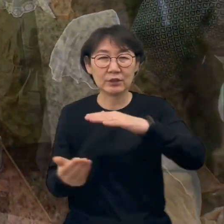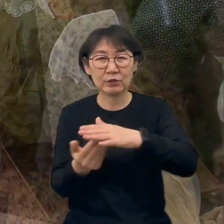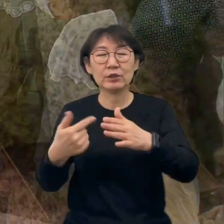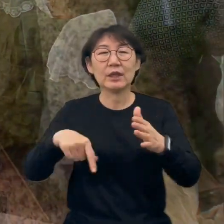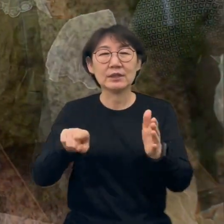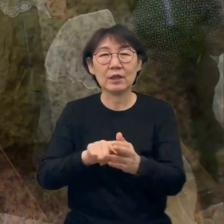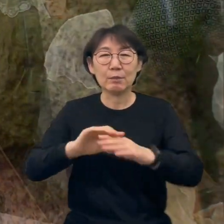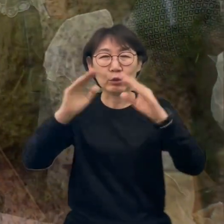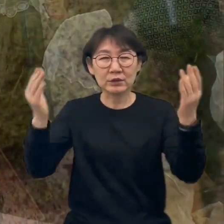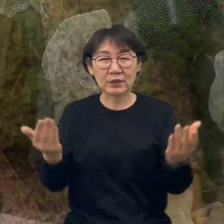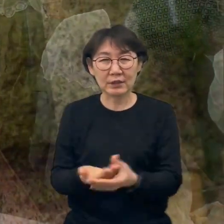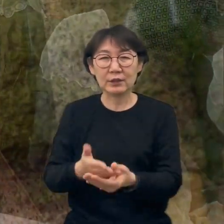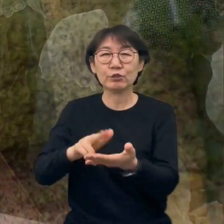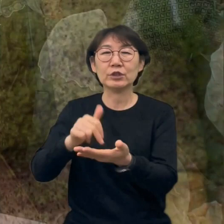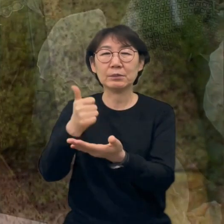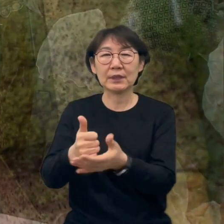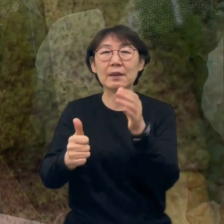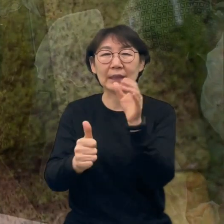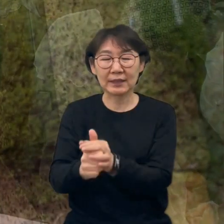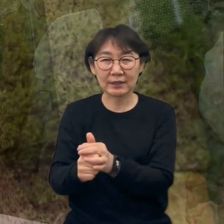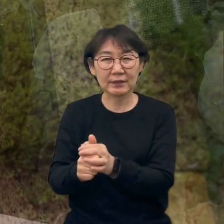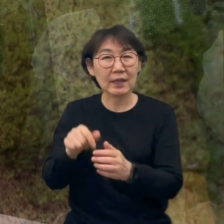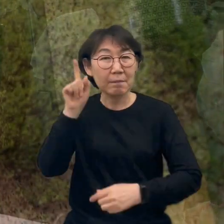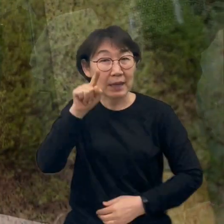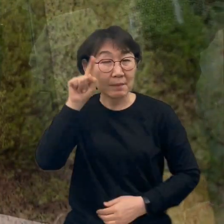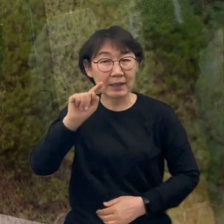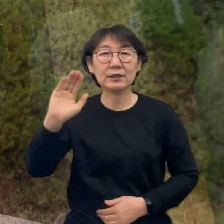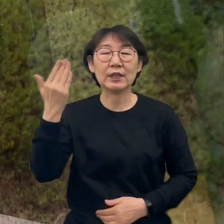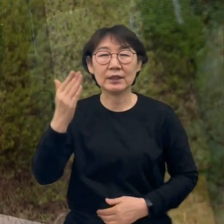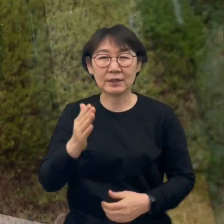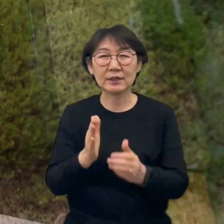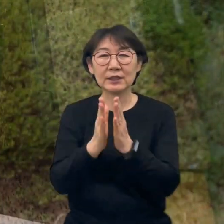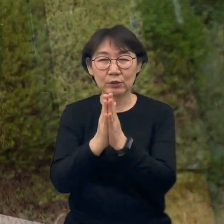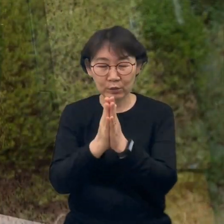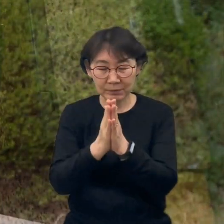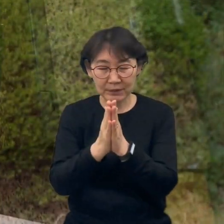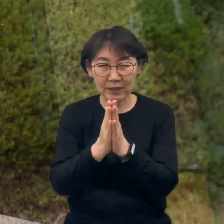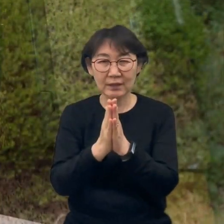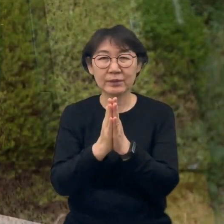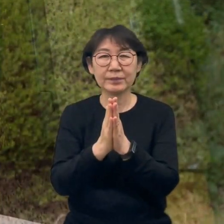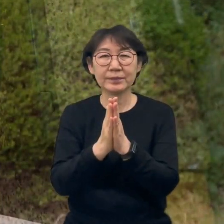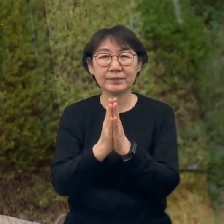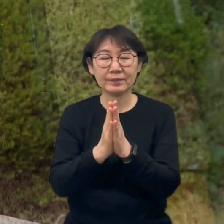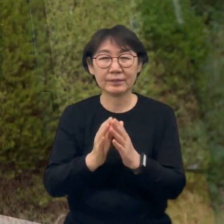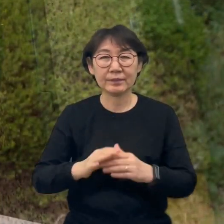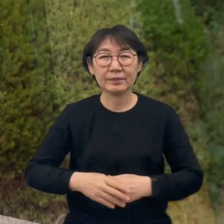안에서 이루어지도록 모든 것을 주님께 맡기는 매일이 되시길 빕니다.